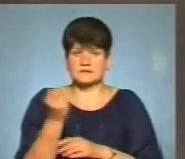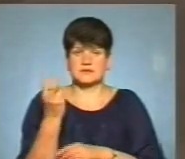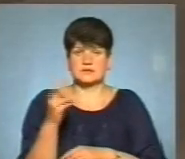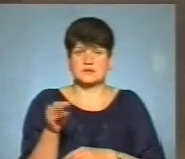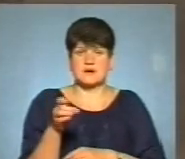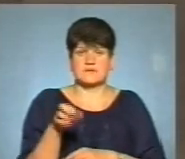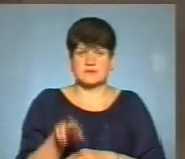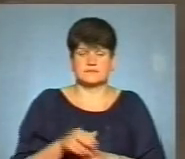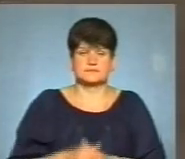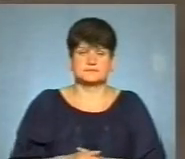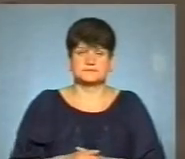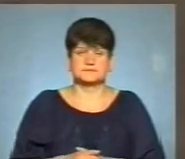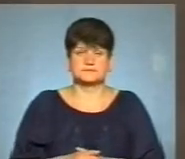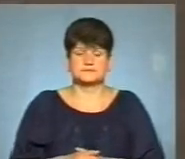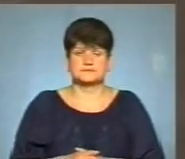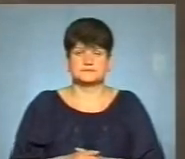травня.